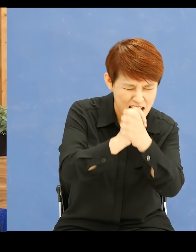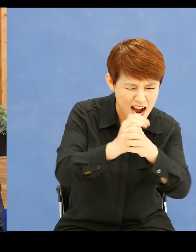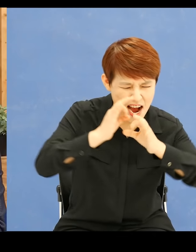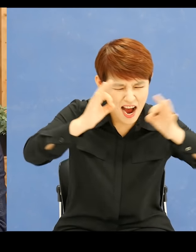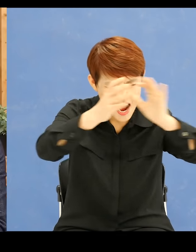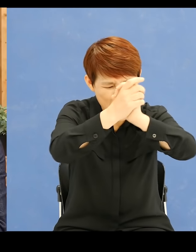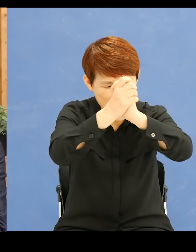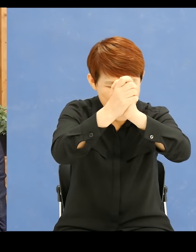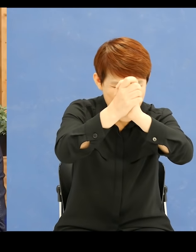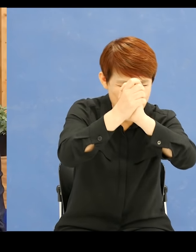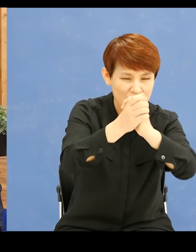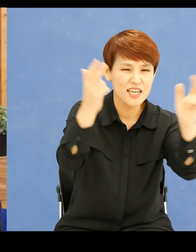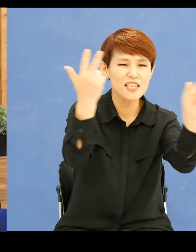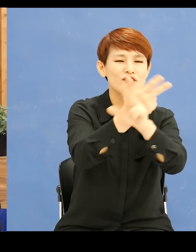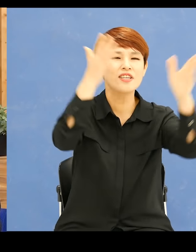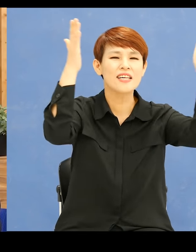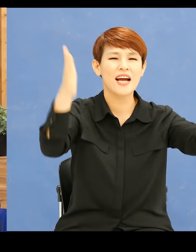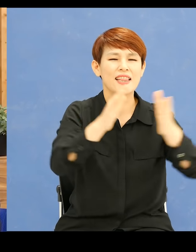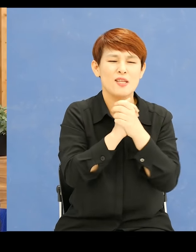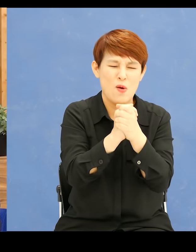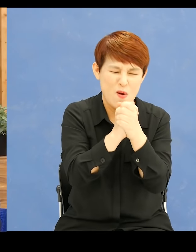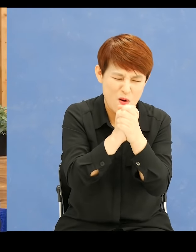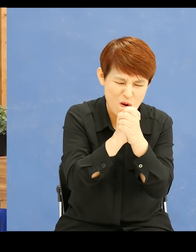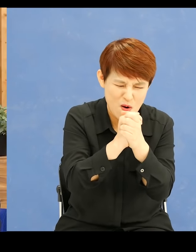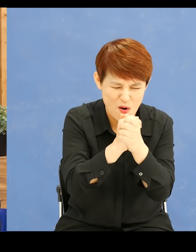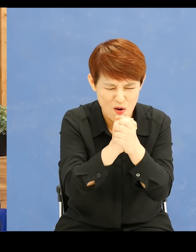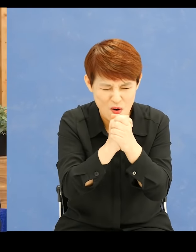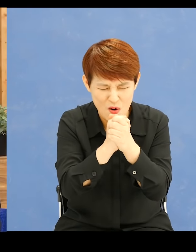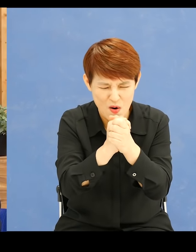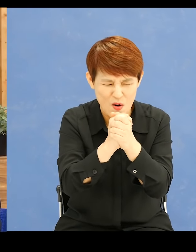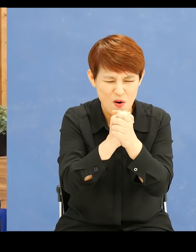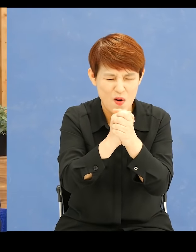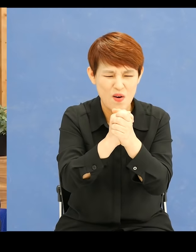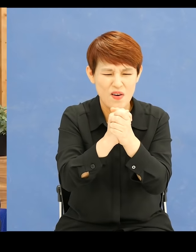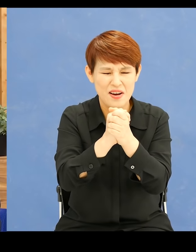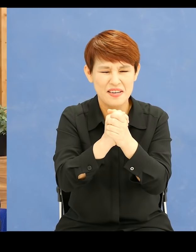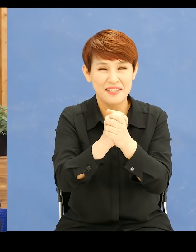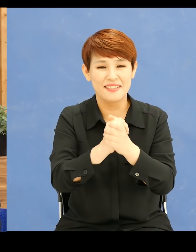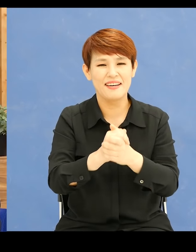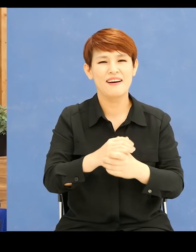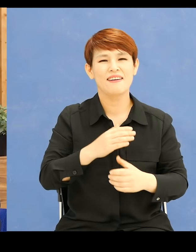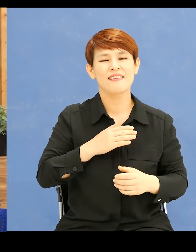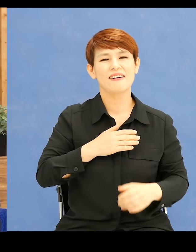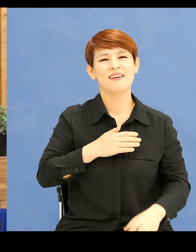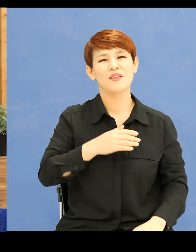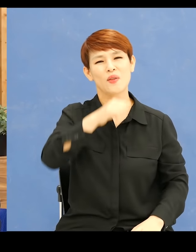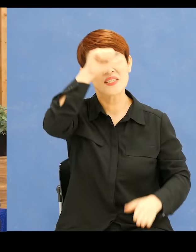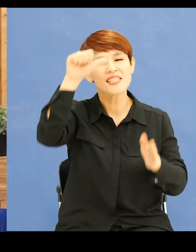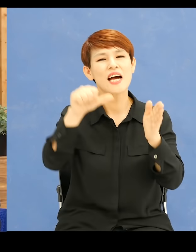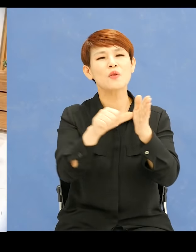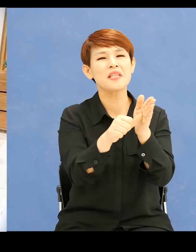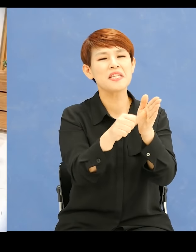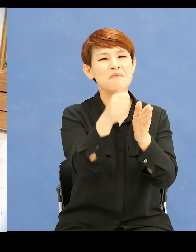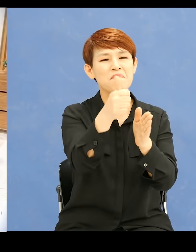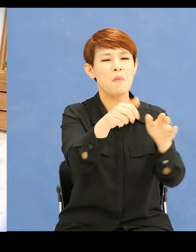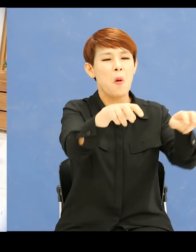것 같아요. 그러니까. 일주일 동안 거기서 제 이름을 가지고 얘기를 하니까 저를 아주 사랑해 주시는